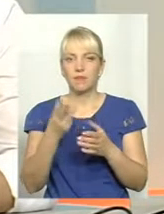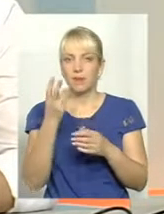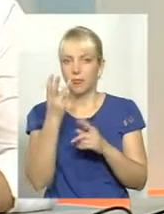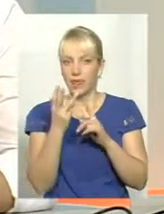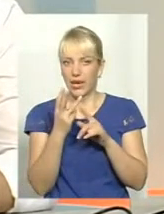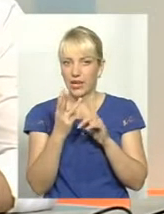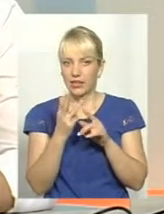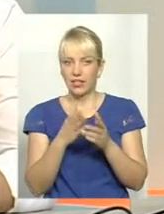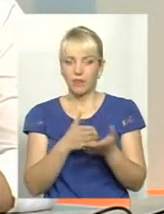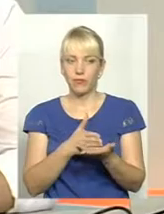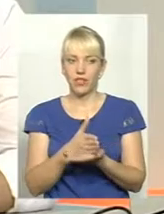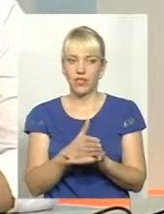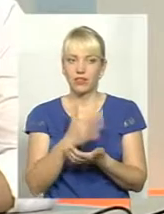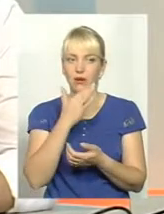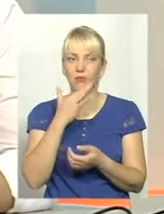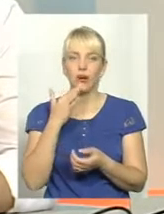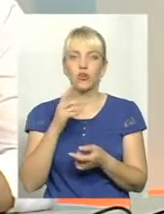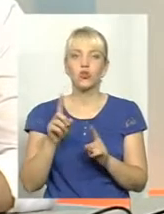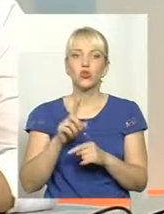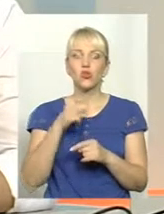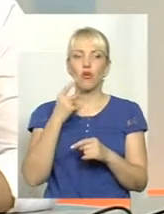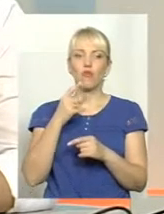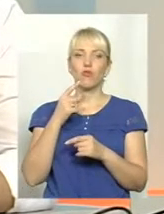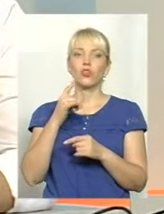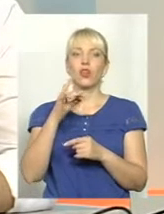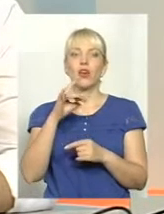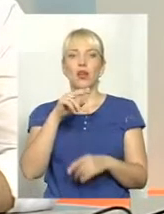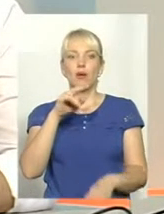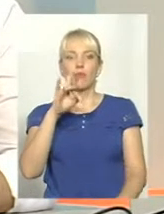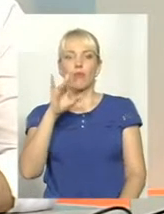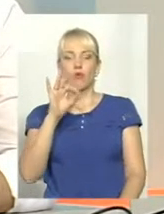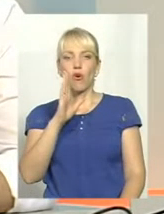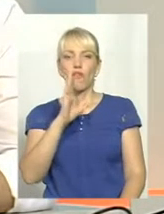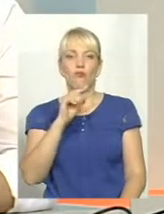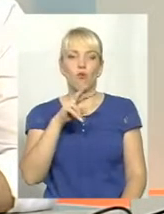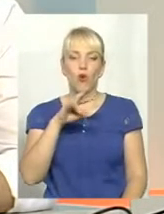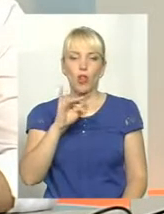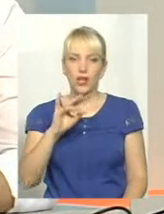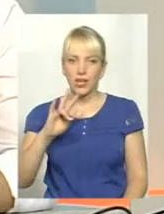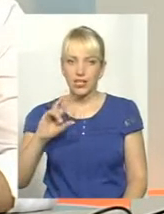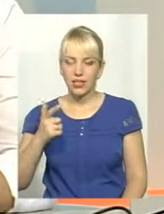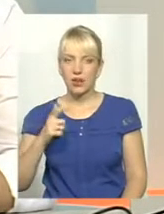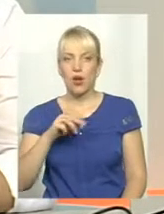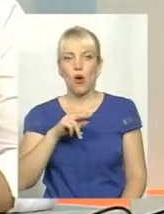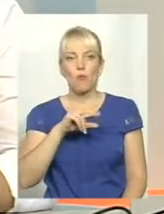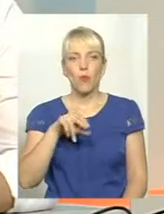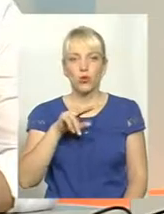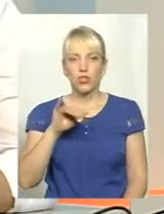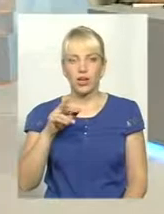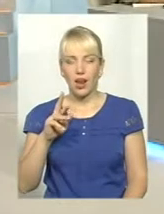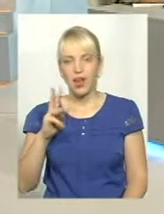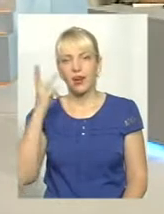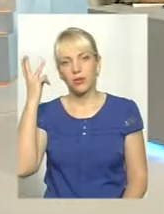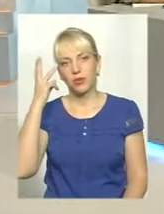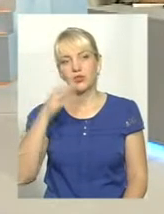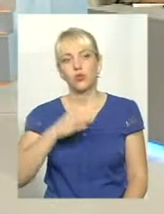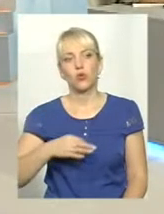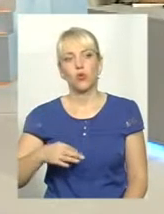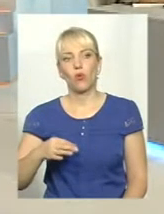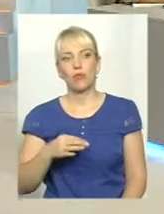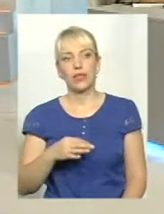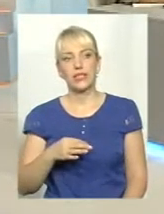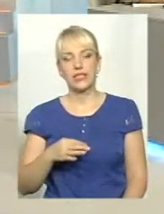можуть показати графічно, що це дійсно говорить саме за цю територію, звичайно, що такі пропозиції будуть тільки прийняті.